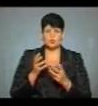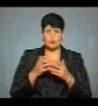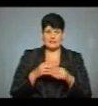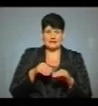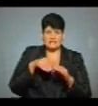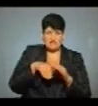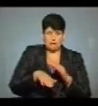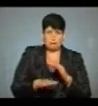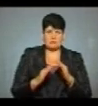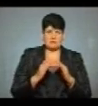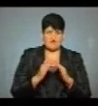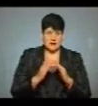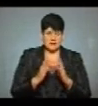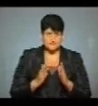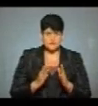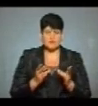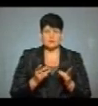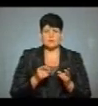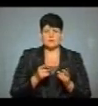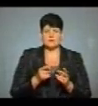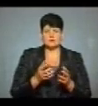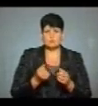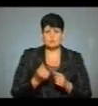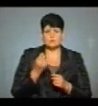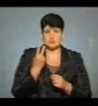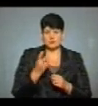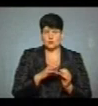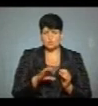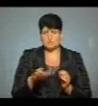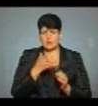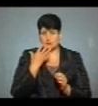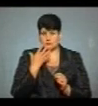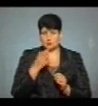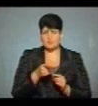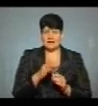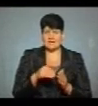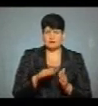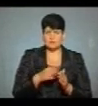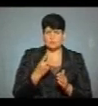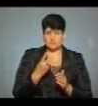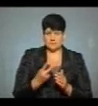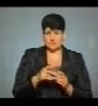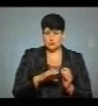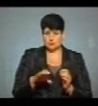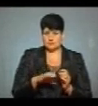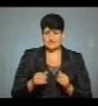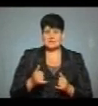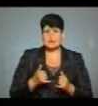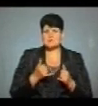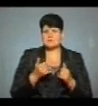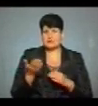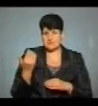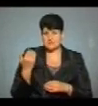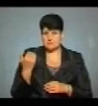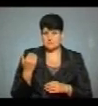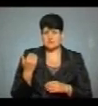підвалі, яке отримує по двох трубах теплоносій. Ми ліквідуємо дві труби гарячої води, які забезпечували